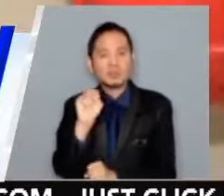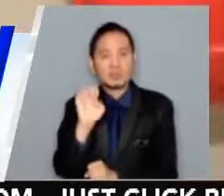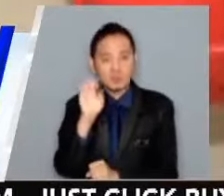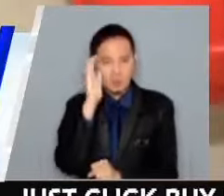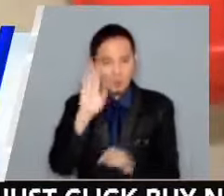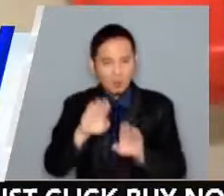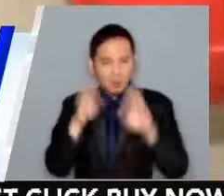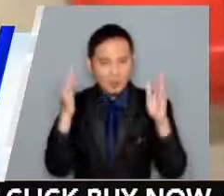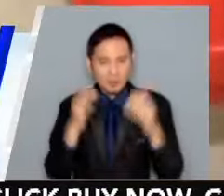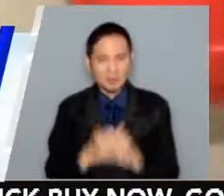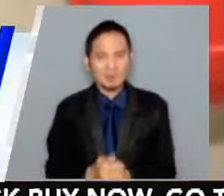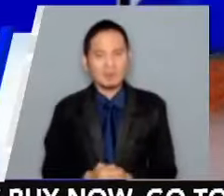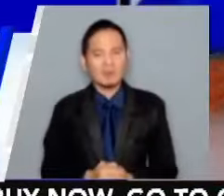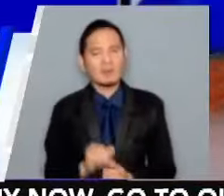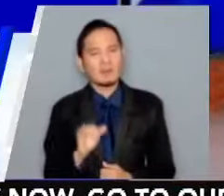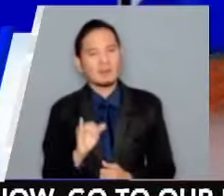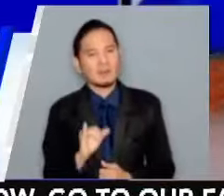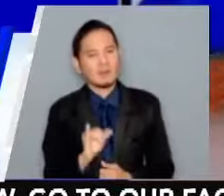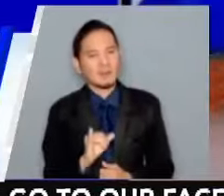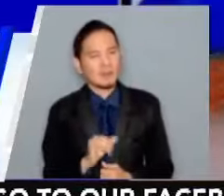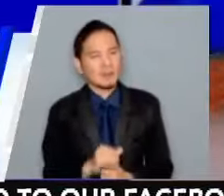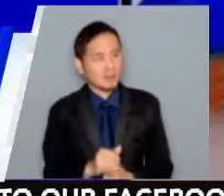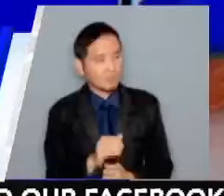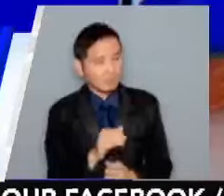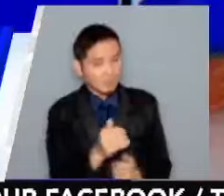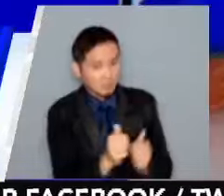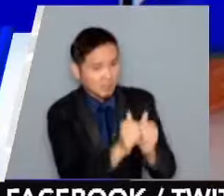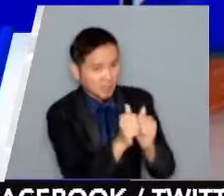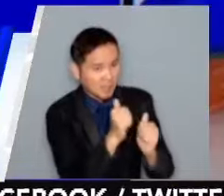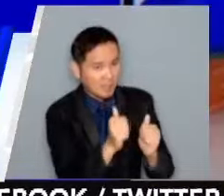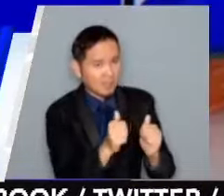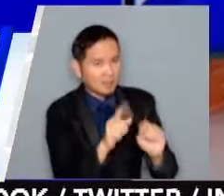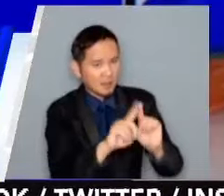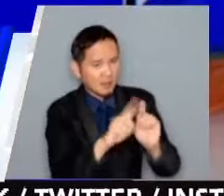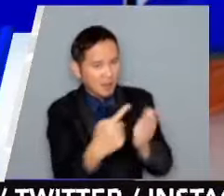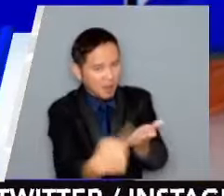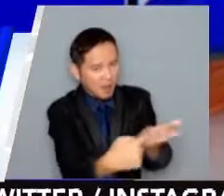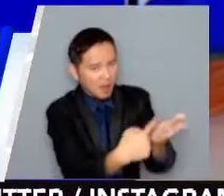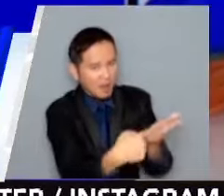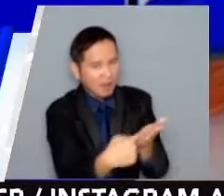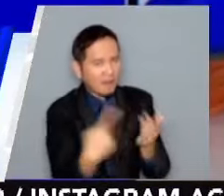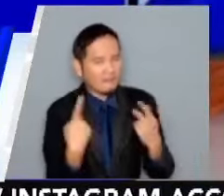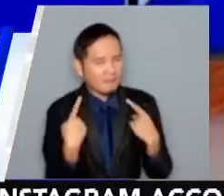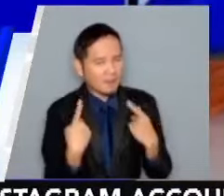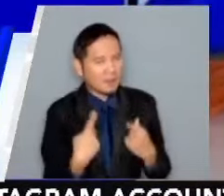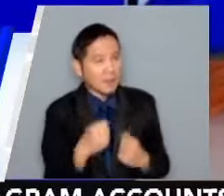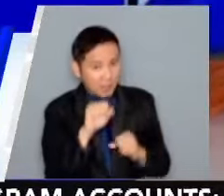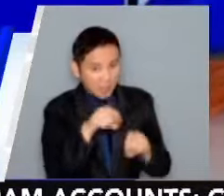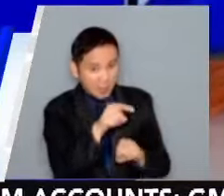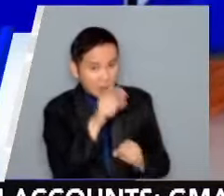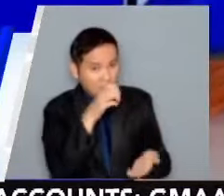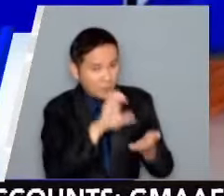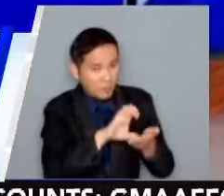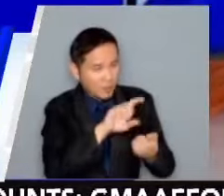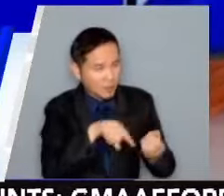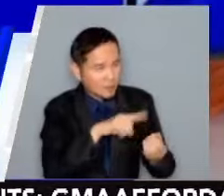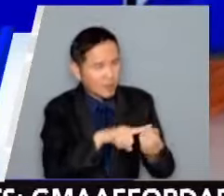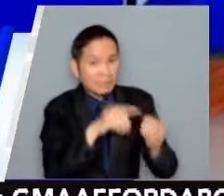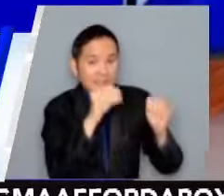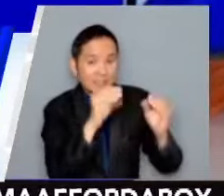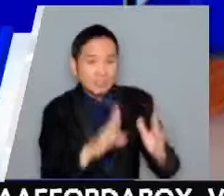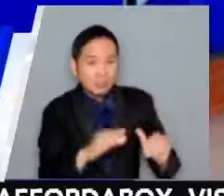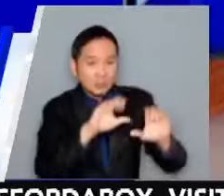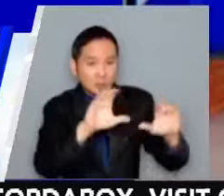Ito, may iba lang tayo ng usapin na, Asek. Pwede na ho ba kayong mag-commento doon sa panawagan ng ilang teachers group na itigil muna